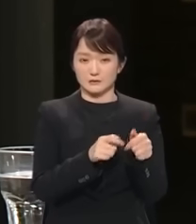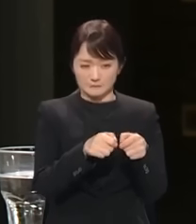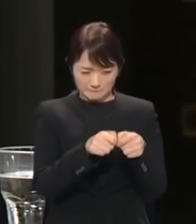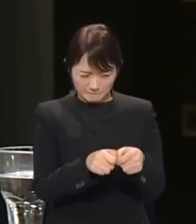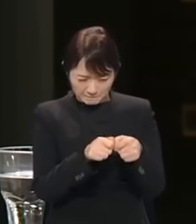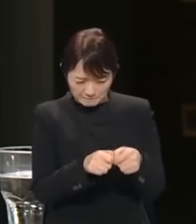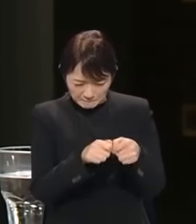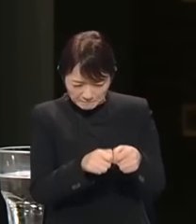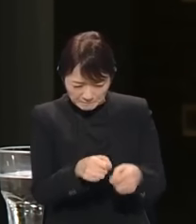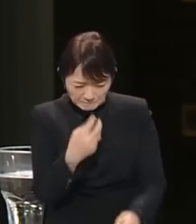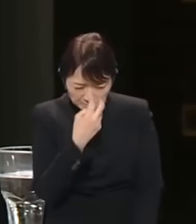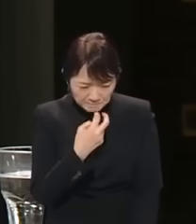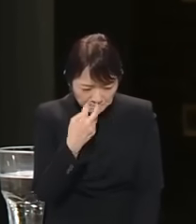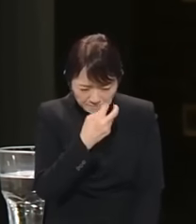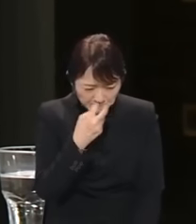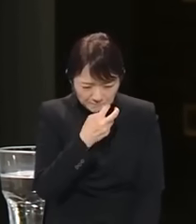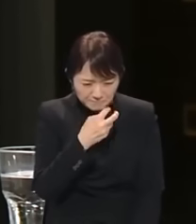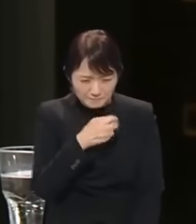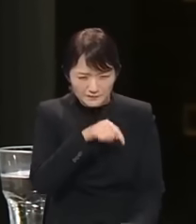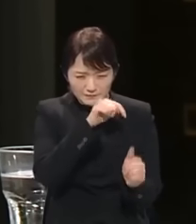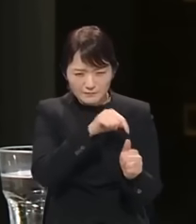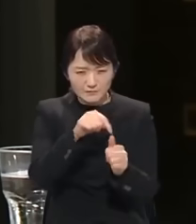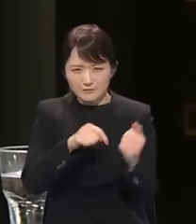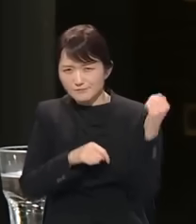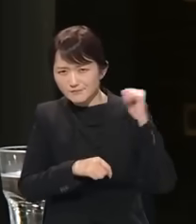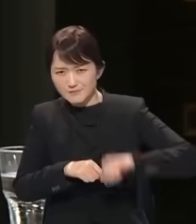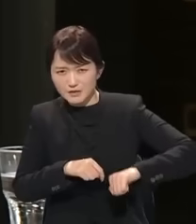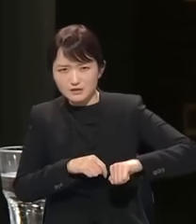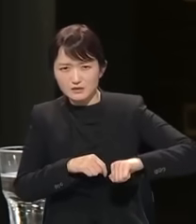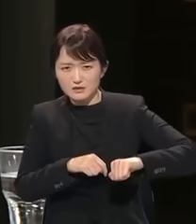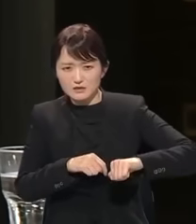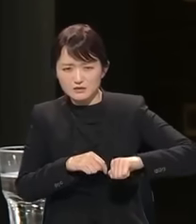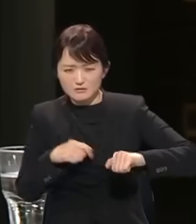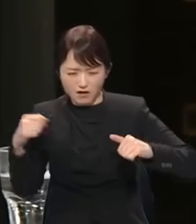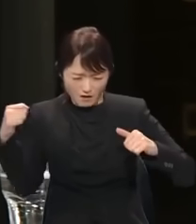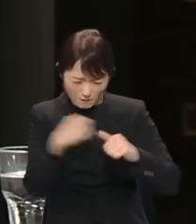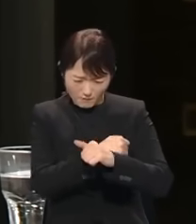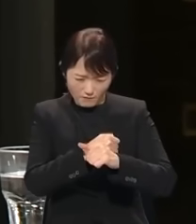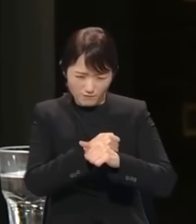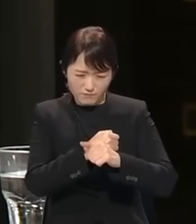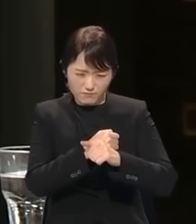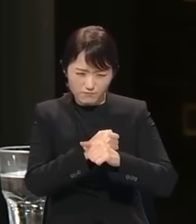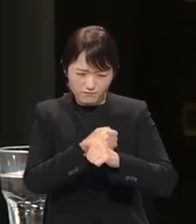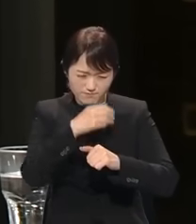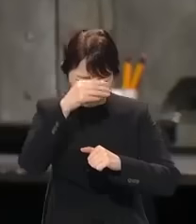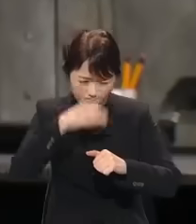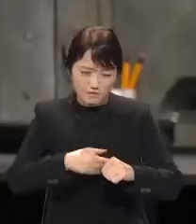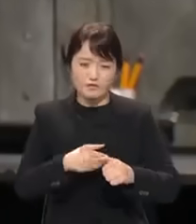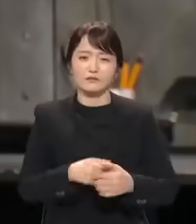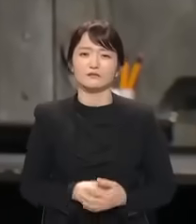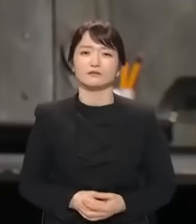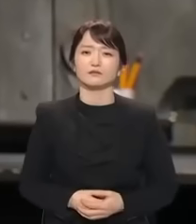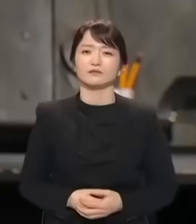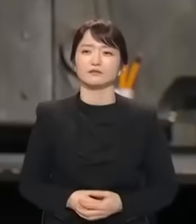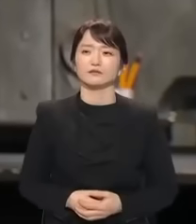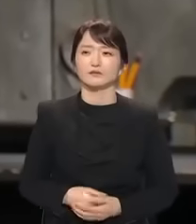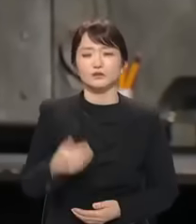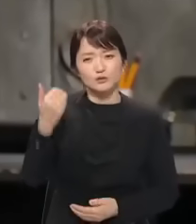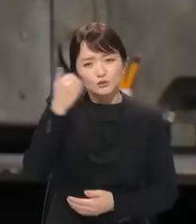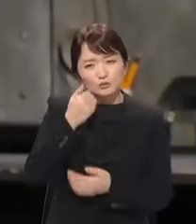일투족을 감시하면서 통제를 합니다 반항하면 끔찍한 폭 폭행까지 자 누구하고 함께 있는지